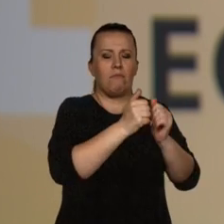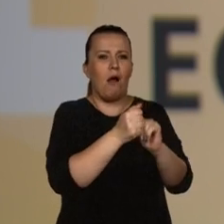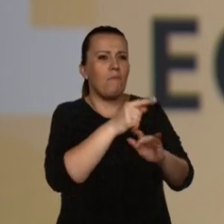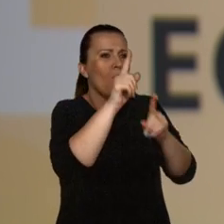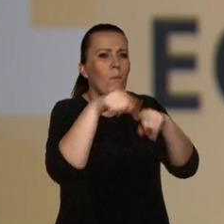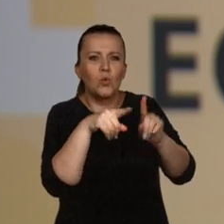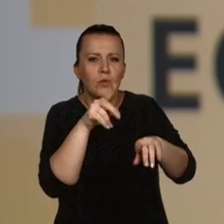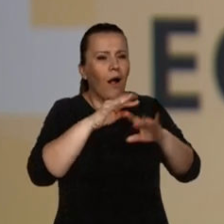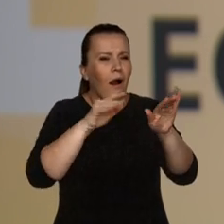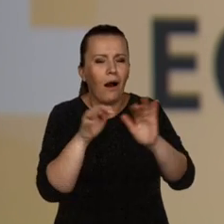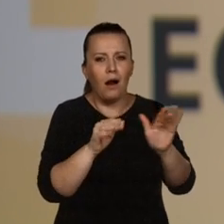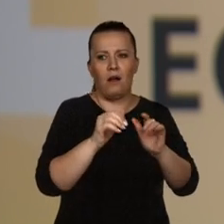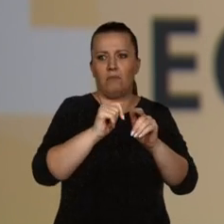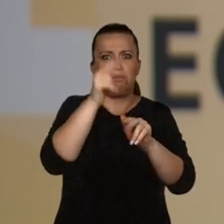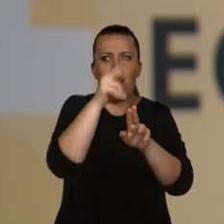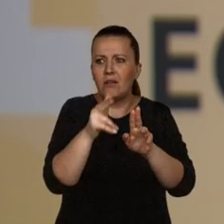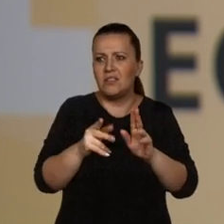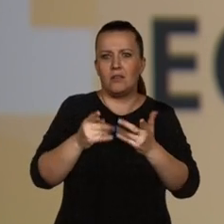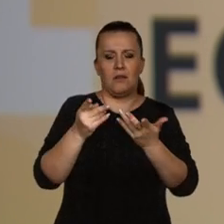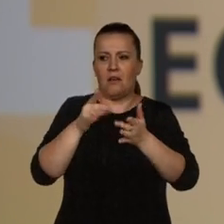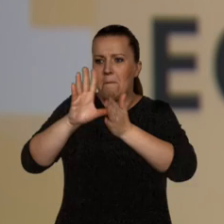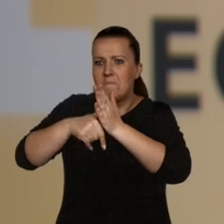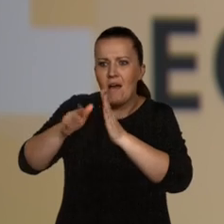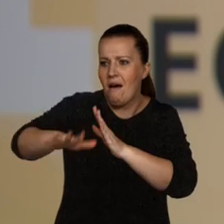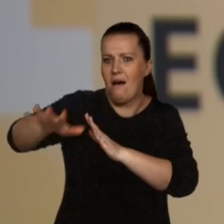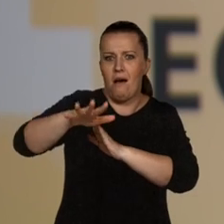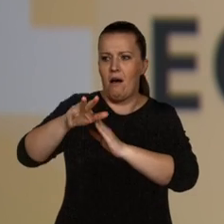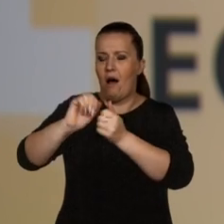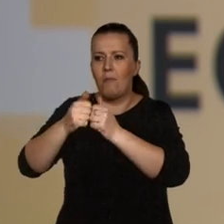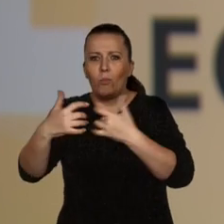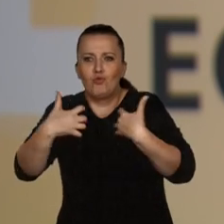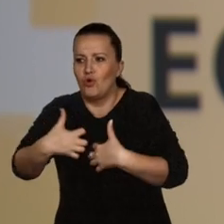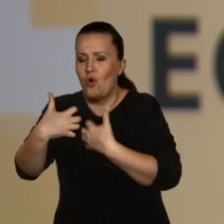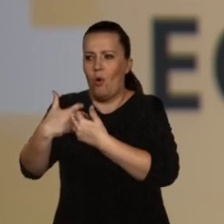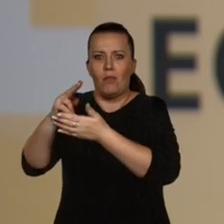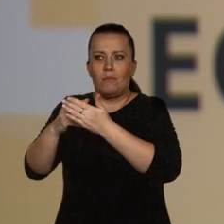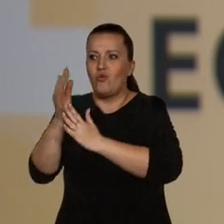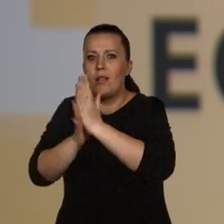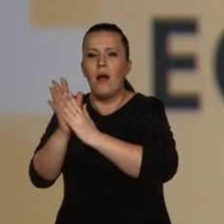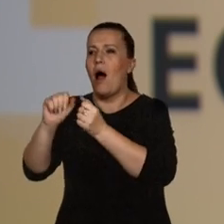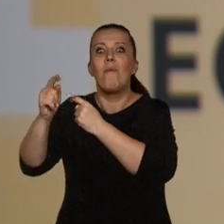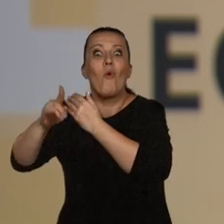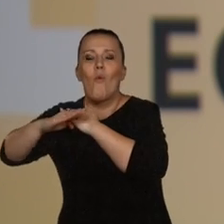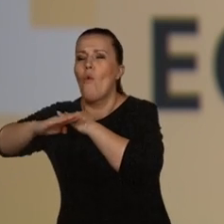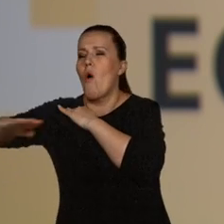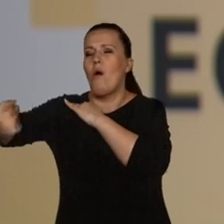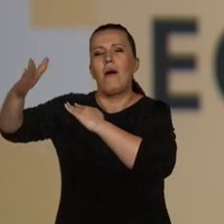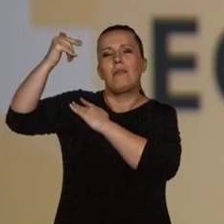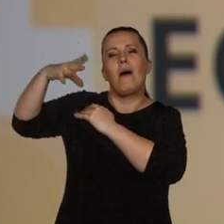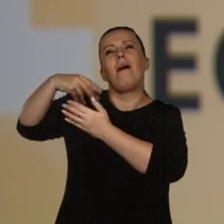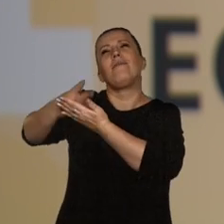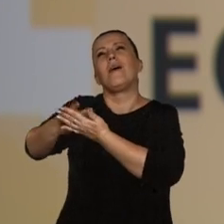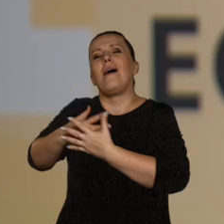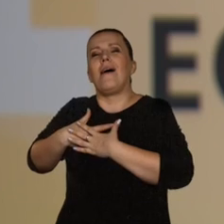czy to będzie dzieło plastyczne, czy to będzie tekst miasta, czy to będzie tekst przyrody, lasu, łąki, która gdzieś